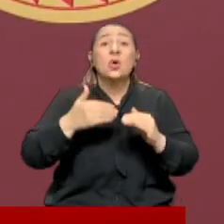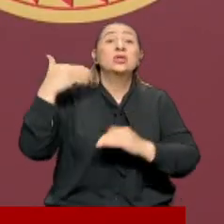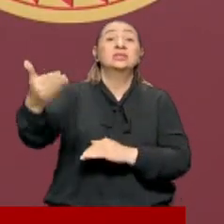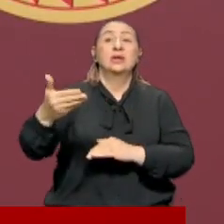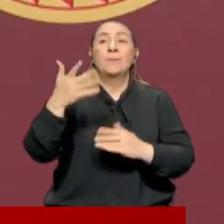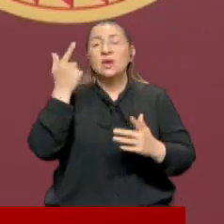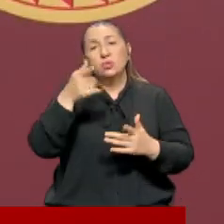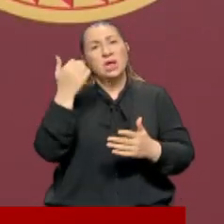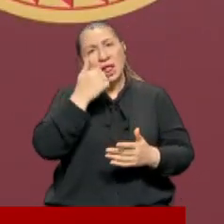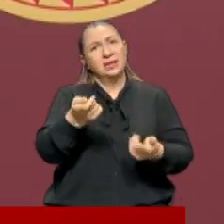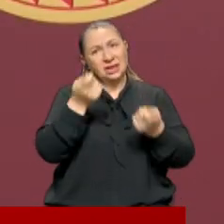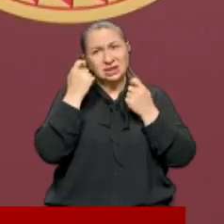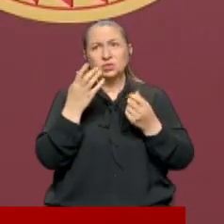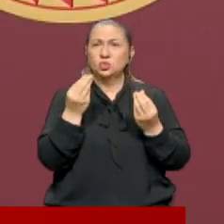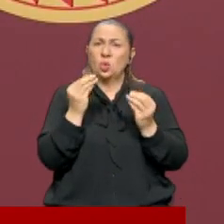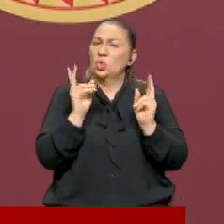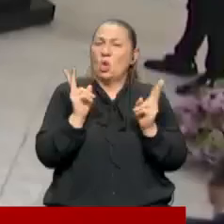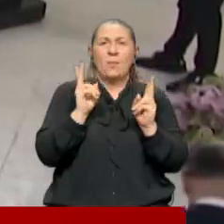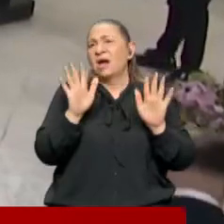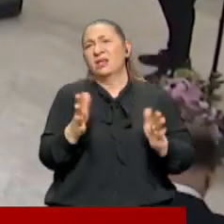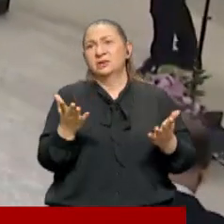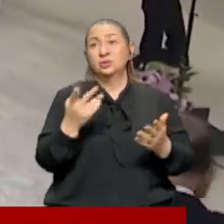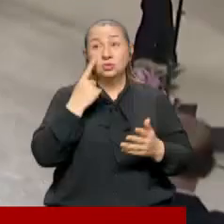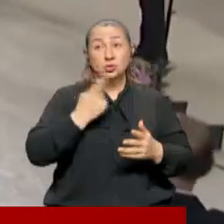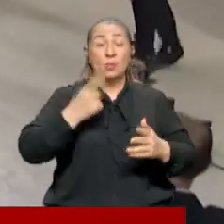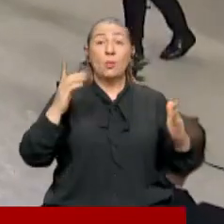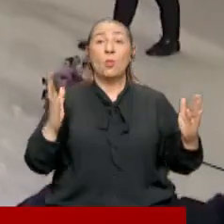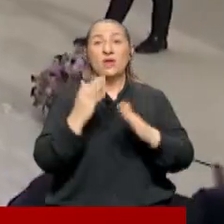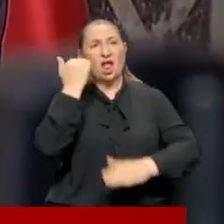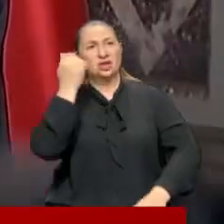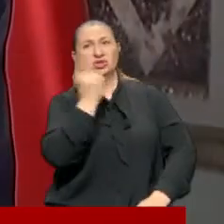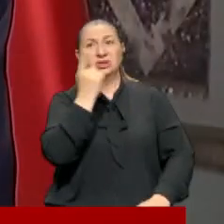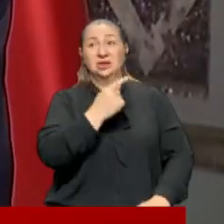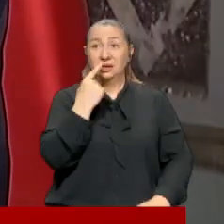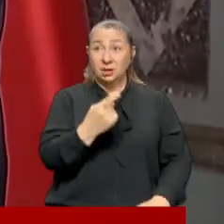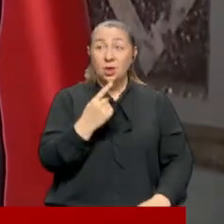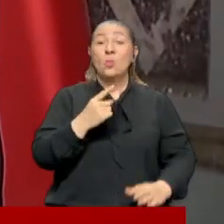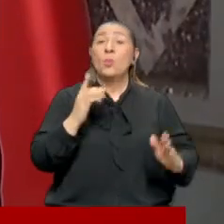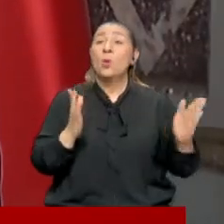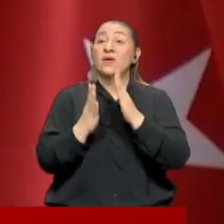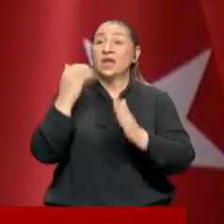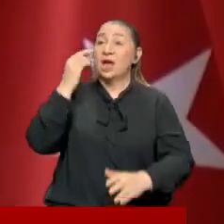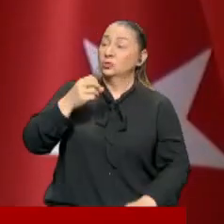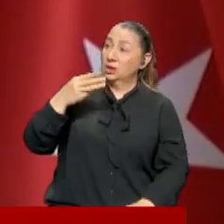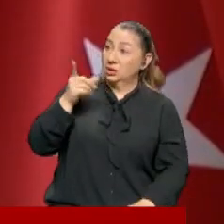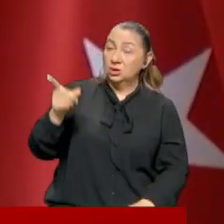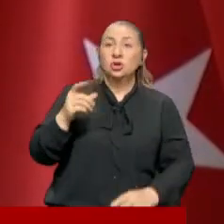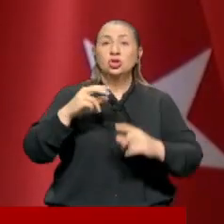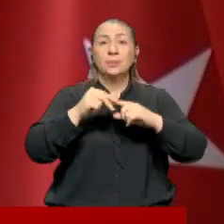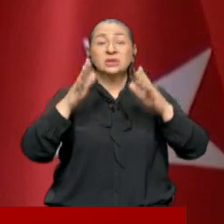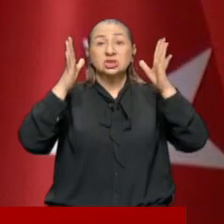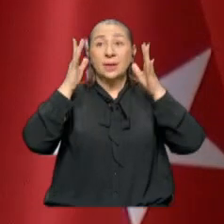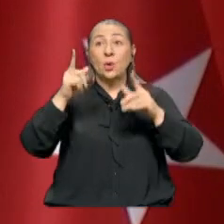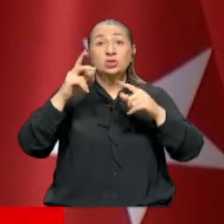Ben şimdi bunu yalan desem çok sıradan kalır. Cumhurbaşkanı muhalefeti yalancılıkla suçladı. Muhalefet Erdoğan'ı. Dolmabahçe Camii.